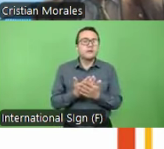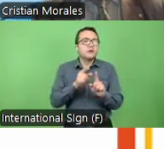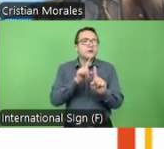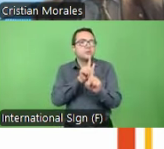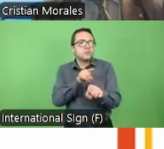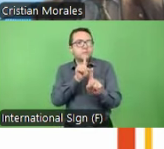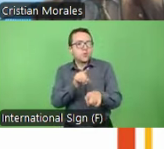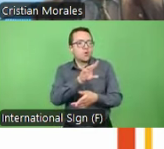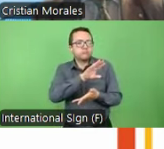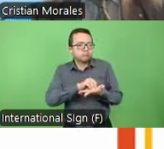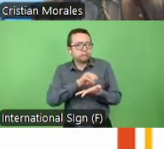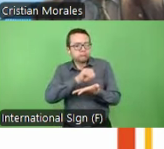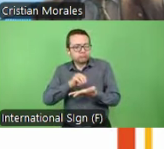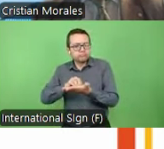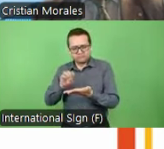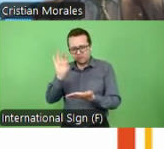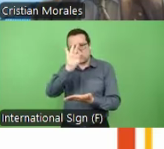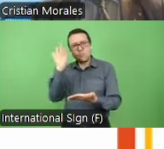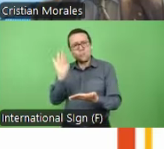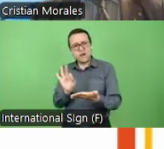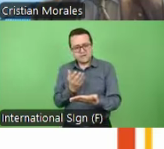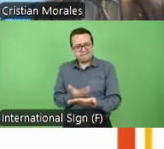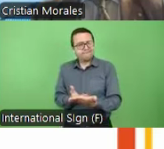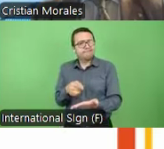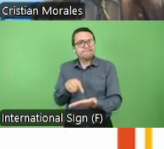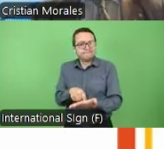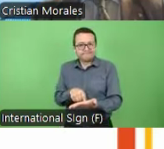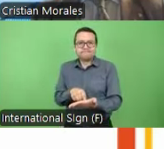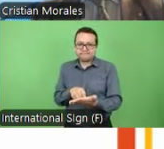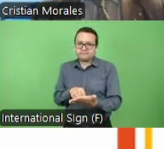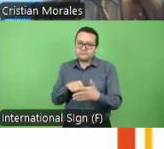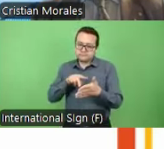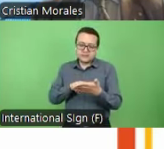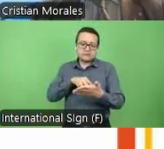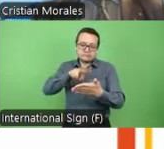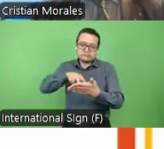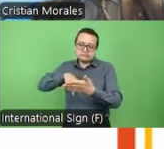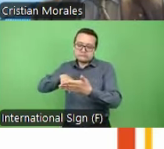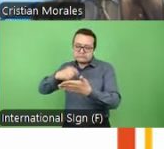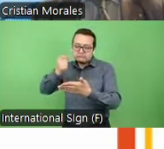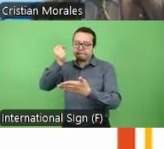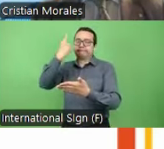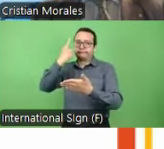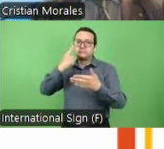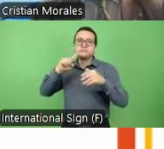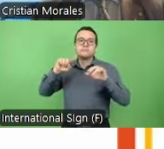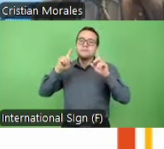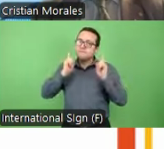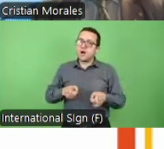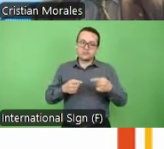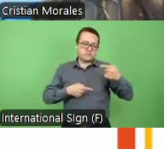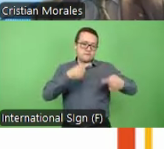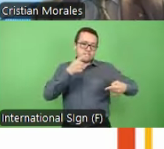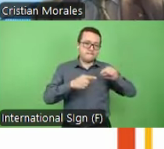con d'être de tous ces rapports ciertas lecciones en términos de et acciones de qui sont les políticas hacia leçons el tirées futuro. par En rapport primer aux lugar, politiques vers la necesidad de l'avenir.